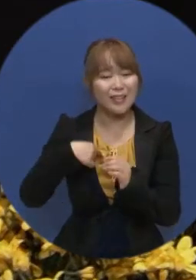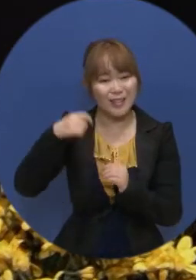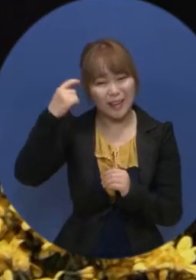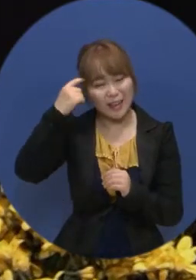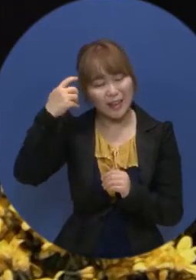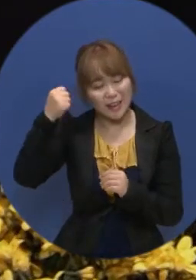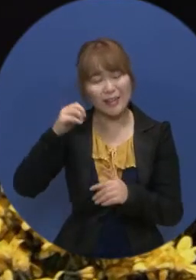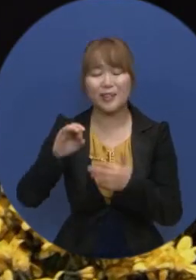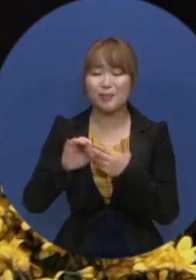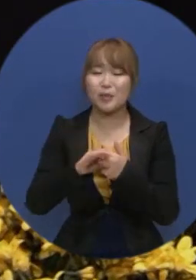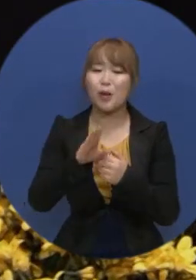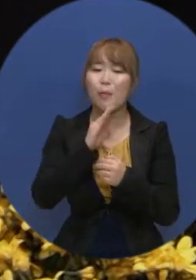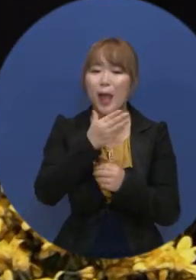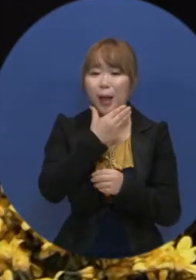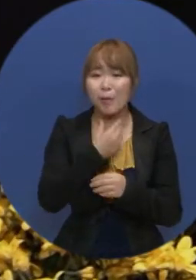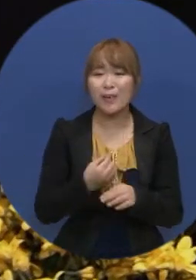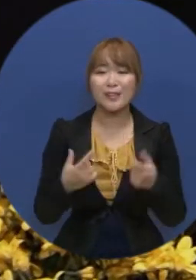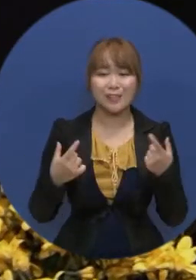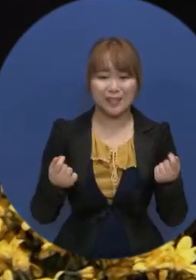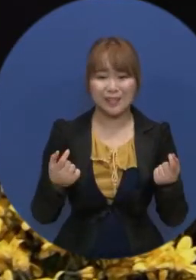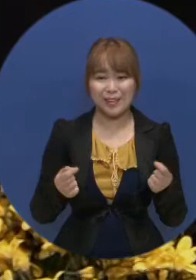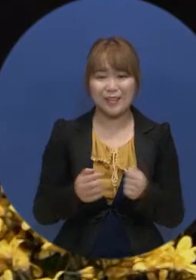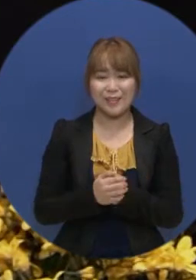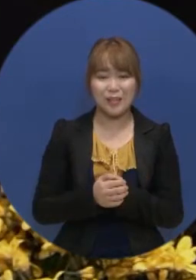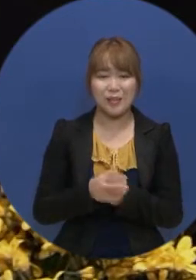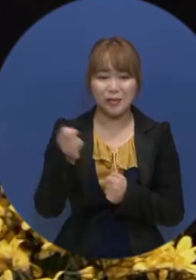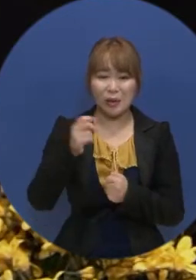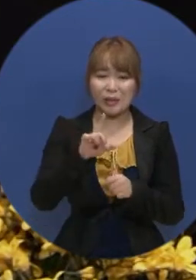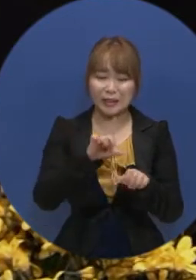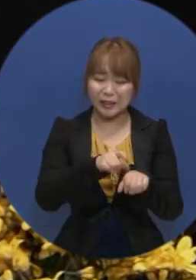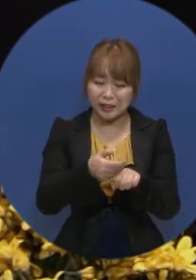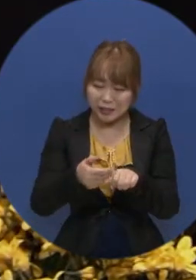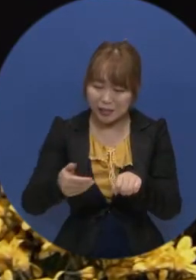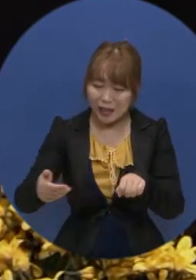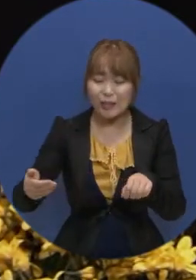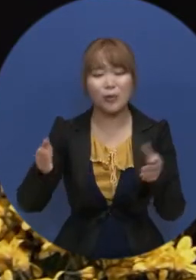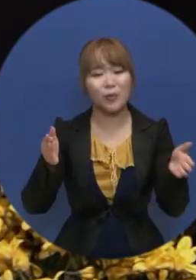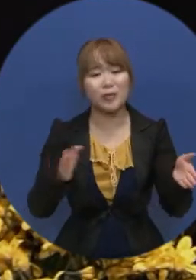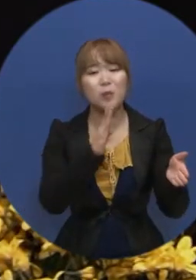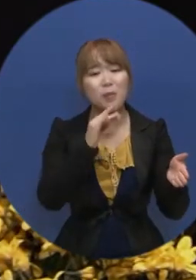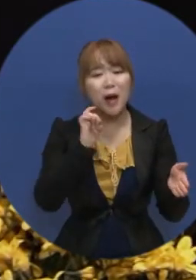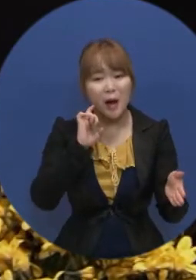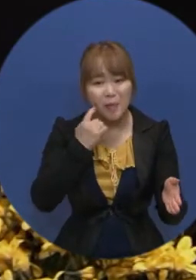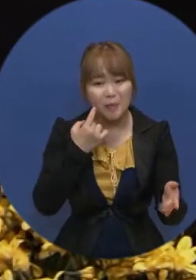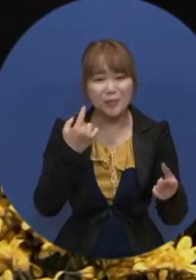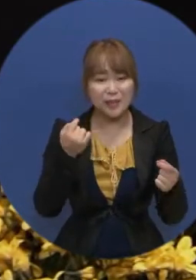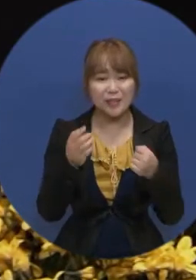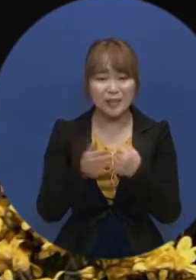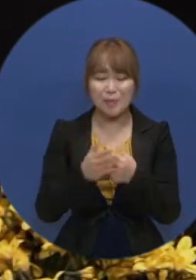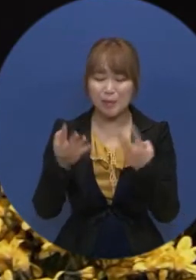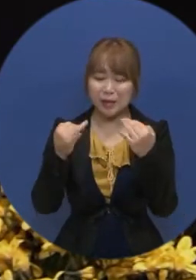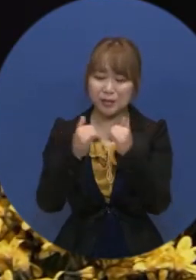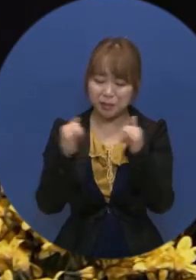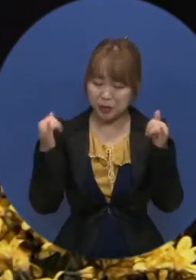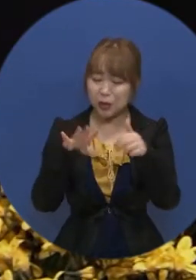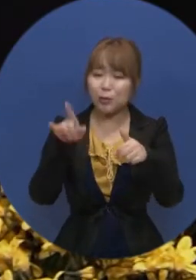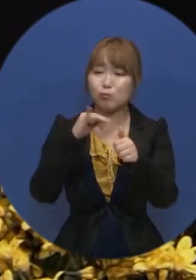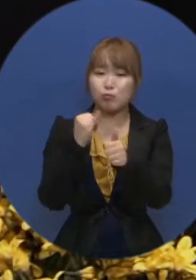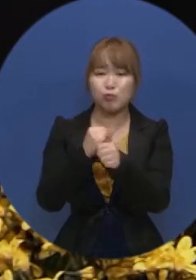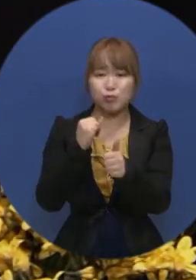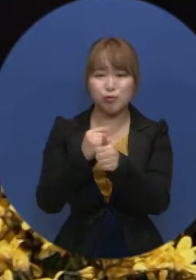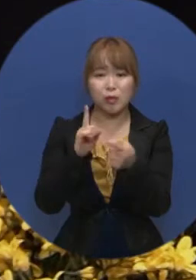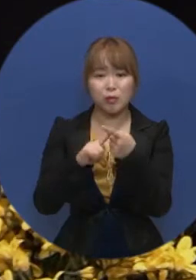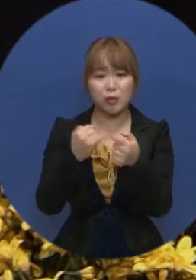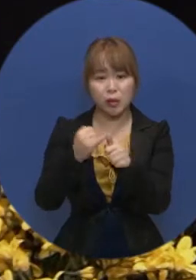생각하시면은 되게 행복하시겠다. 또 그 시간이 참 아름답잖아요. 우리 많은 사람들이 이 부부에 대해서